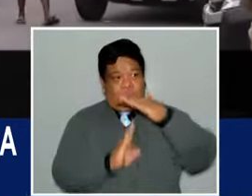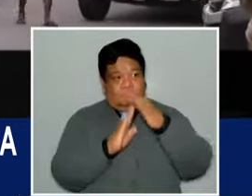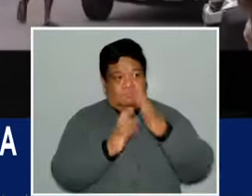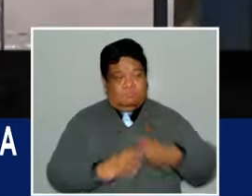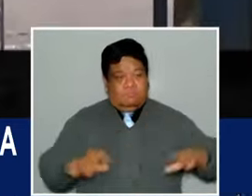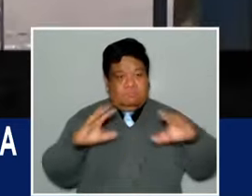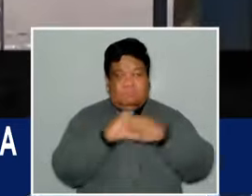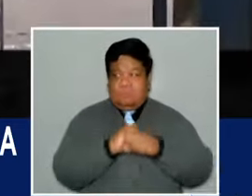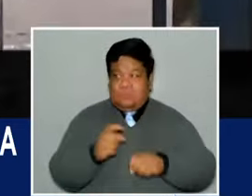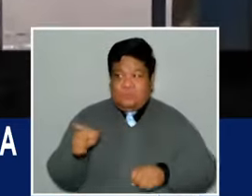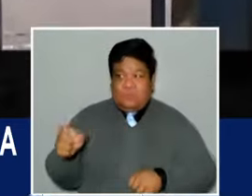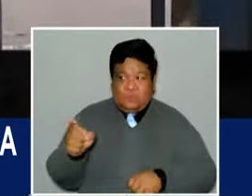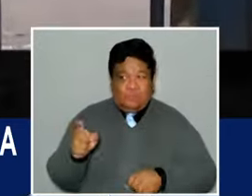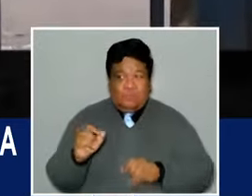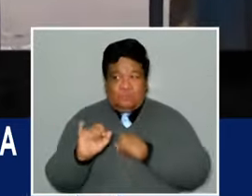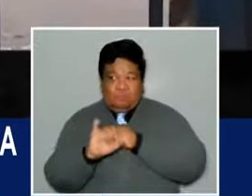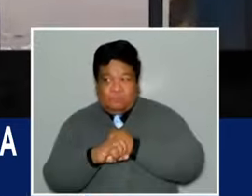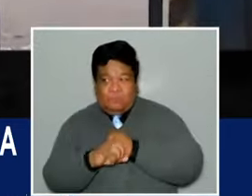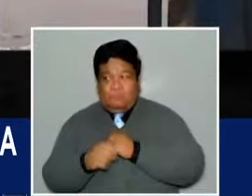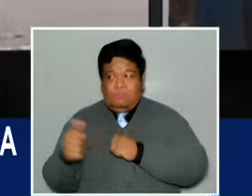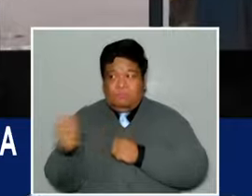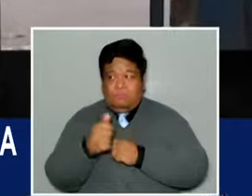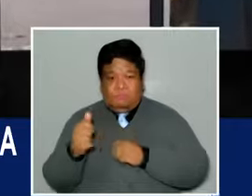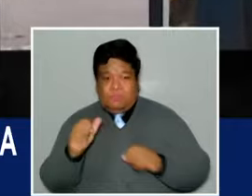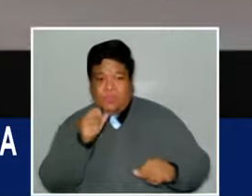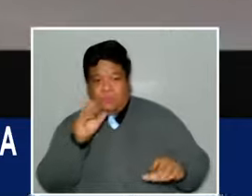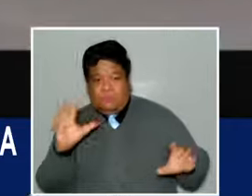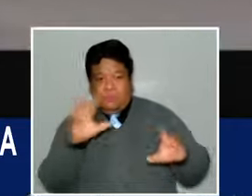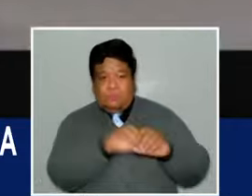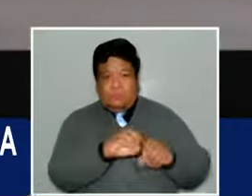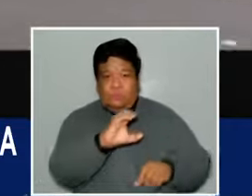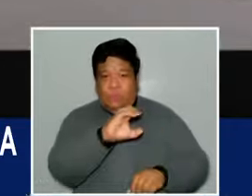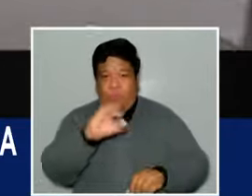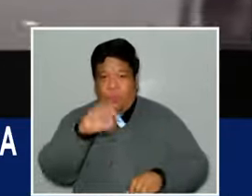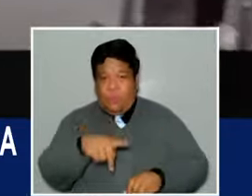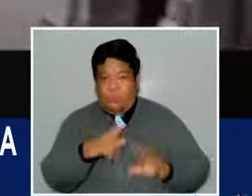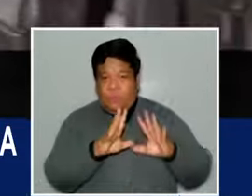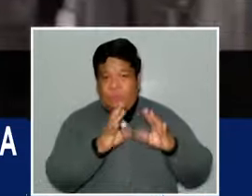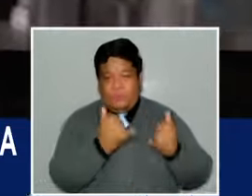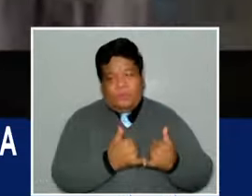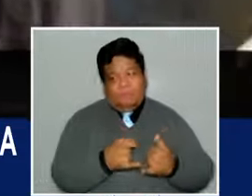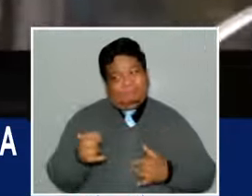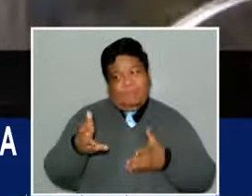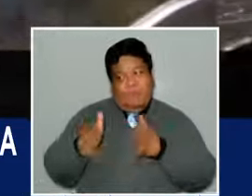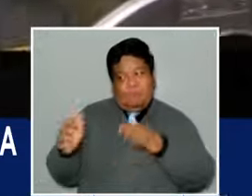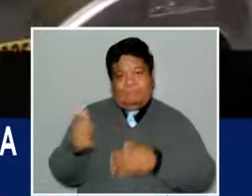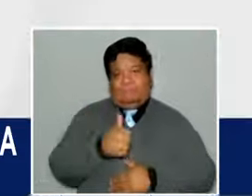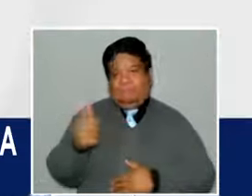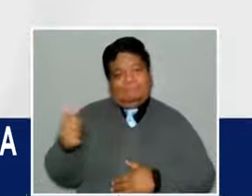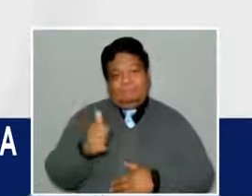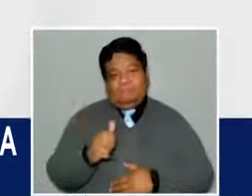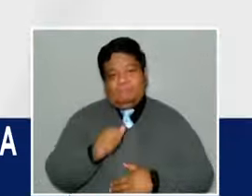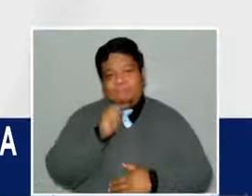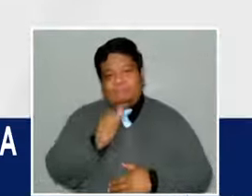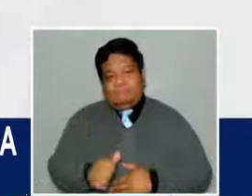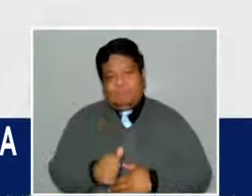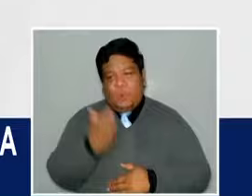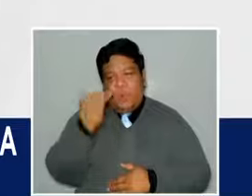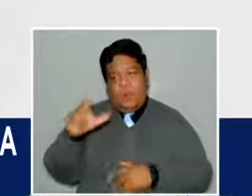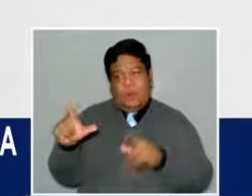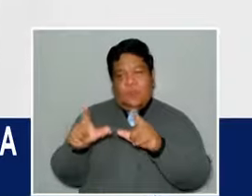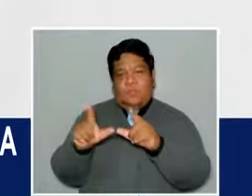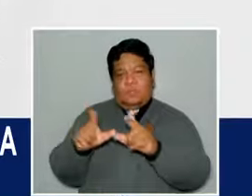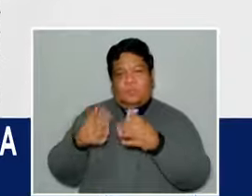po makakabiyahe dahil yung kanilang prangkisa po ay kinakansilan na po ng ahensya. Dagdag